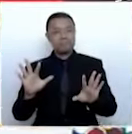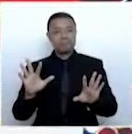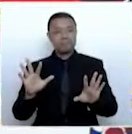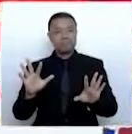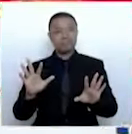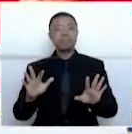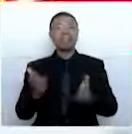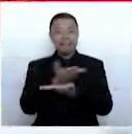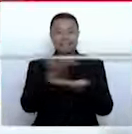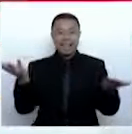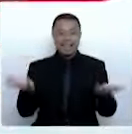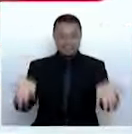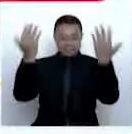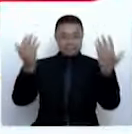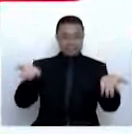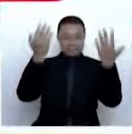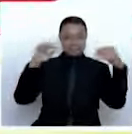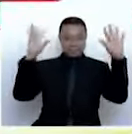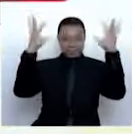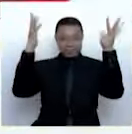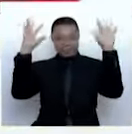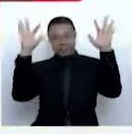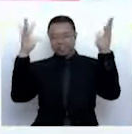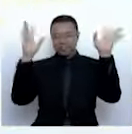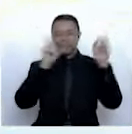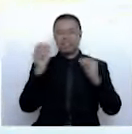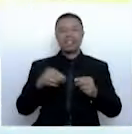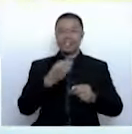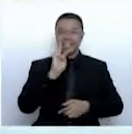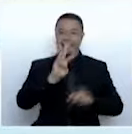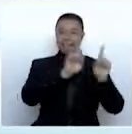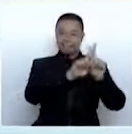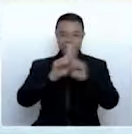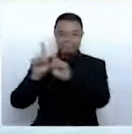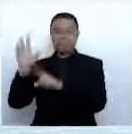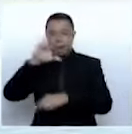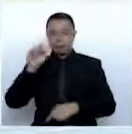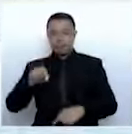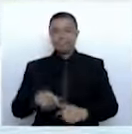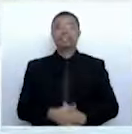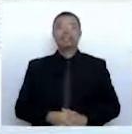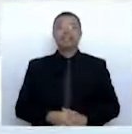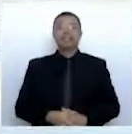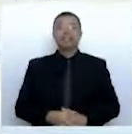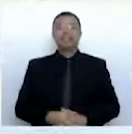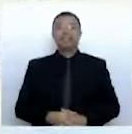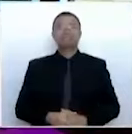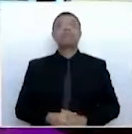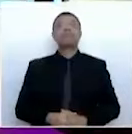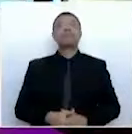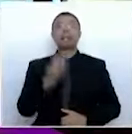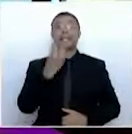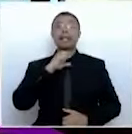Dan silakan untuk memberikan apresiasi yang paling meriah untuk ketiga pasangan calon kita malam hari ini. Ketiga pasangan